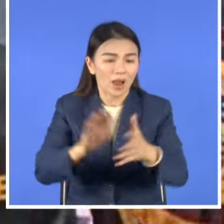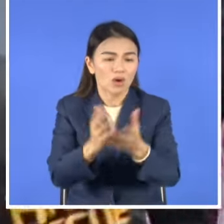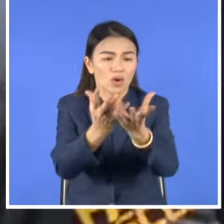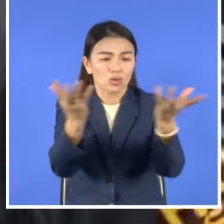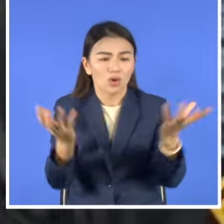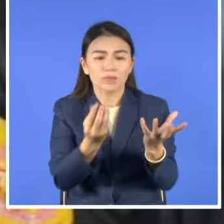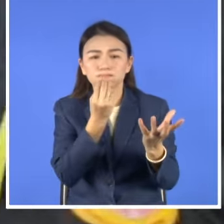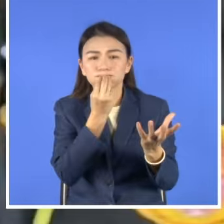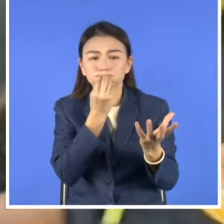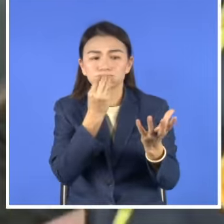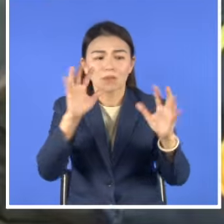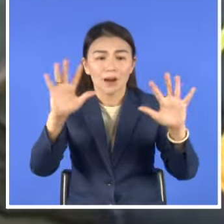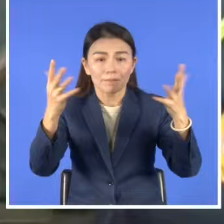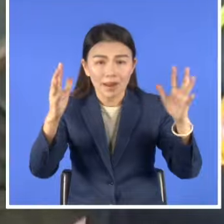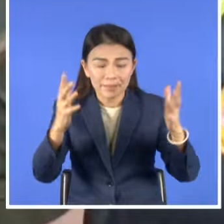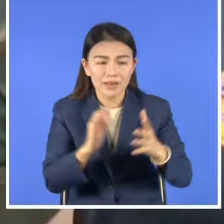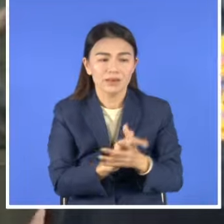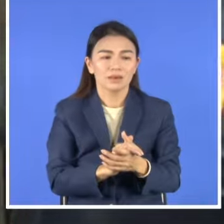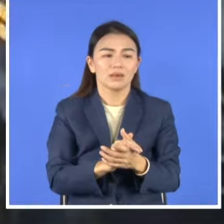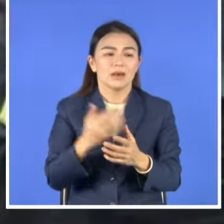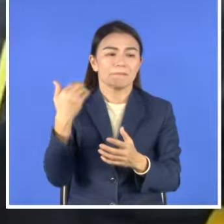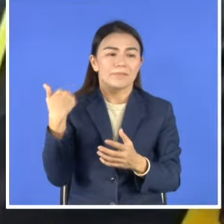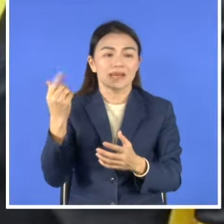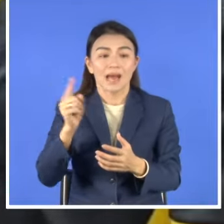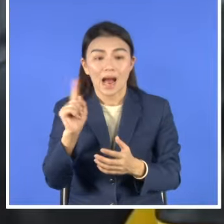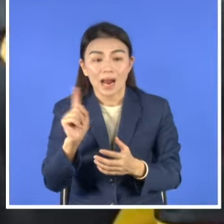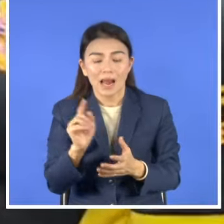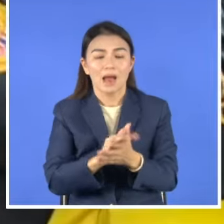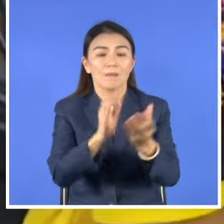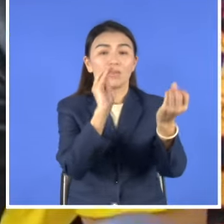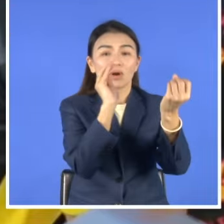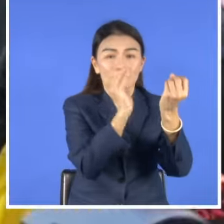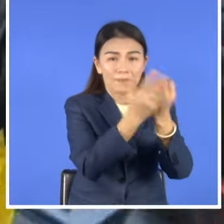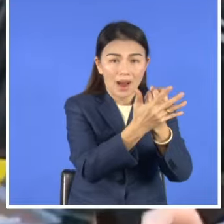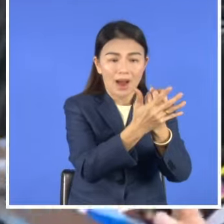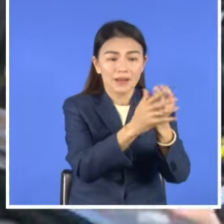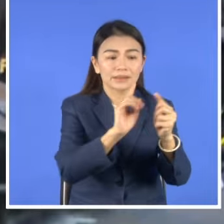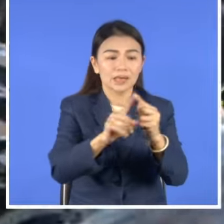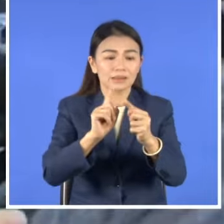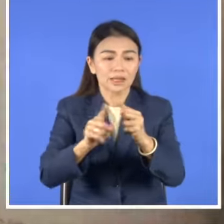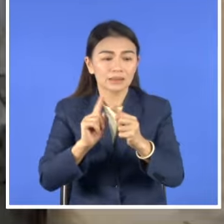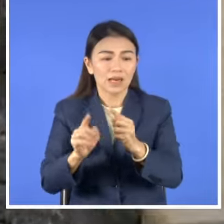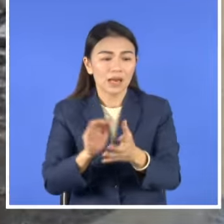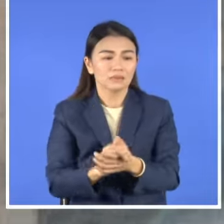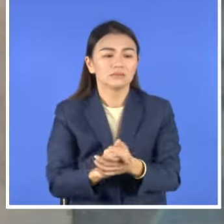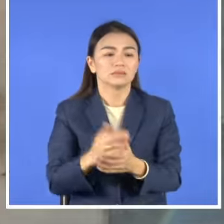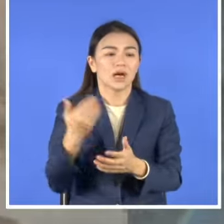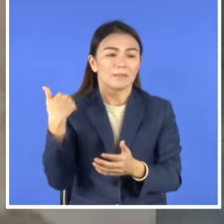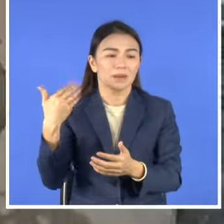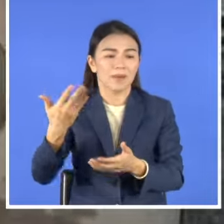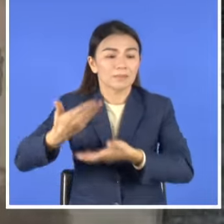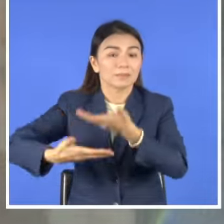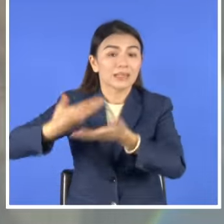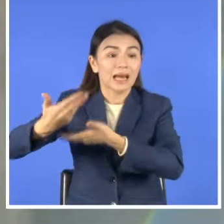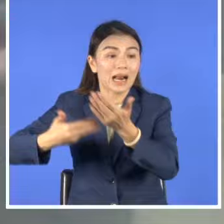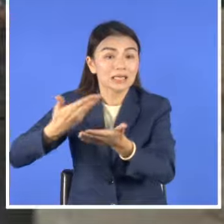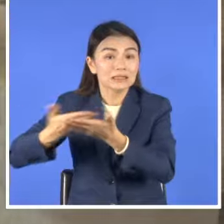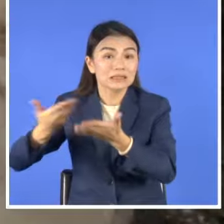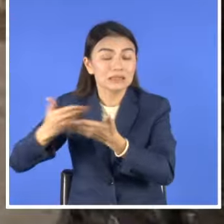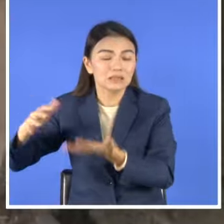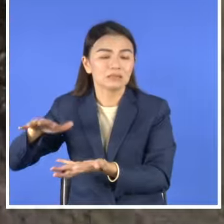นะครับมอบ่าเอามาเลยขนมาเลยขผละหมากรากไม้อะไรมาเนี่ยมาเป็นตันๆเลยค่ะมาจากตลาดไทยแล้วก็บางส่วน